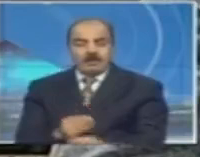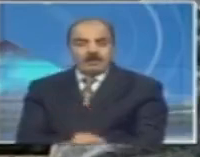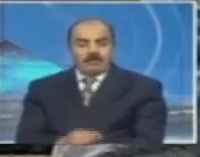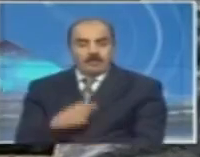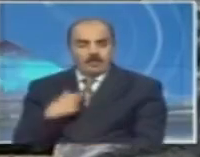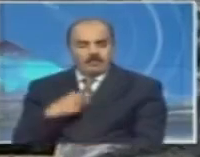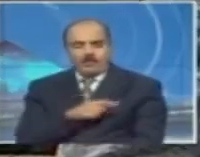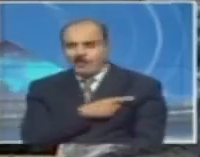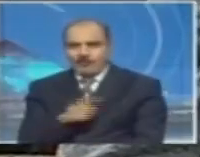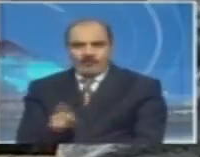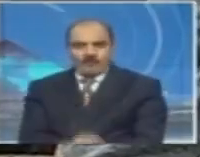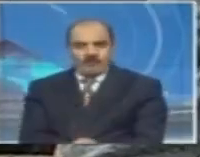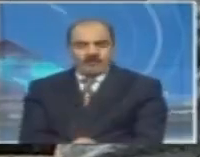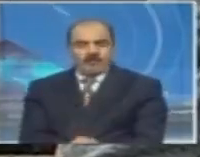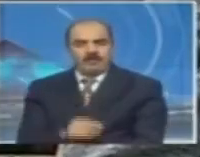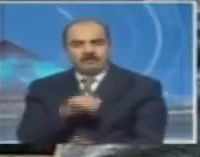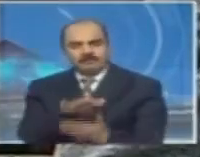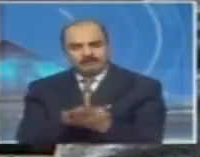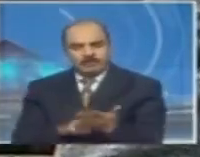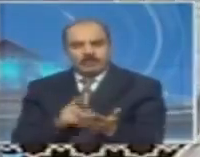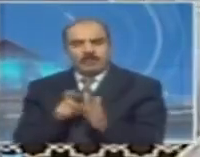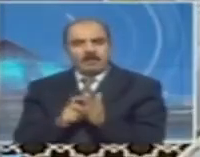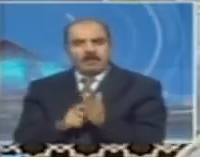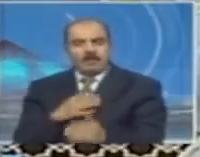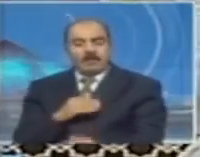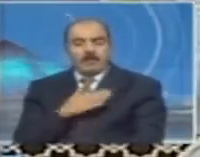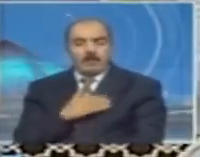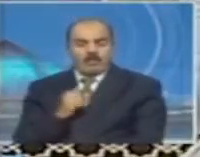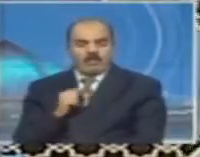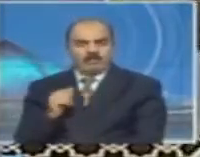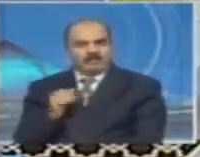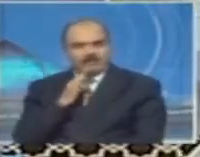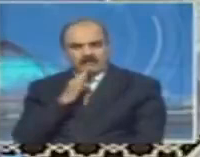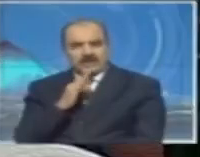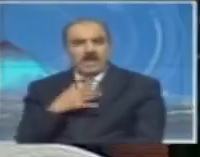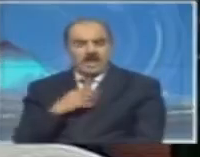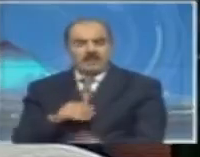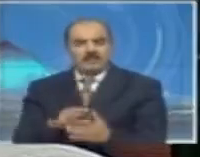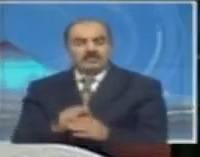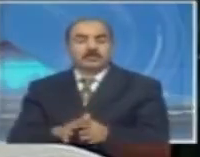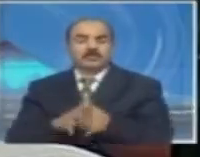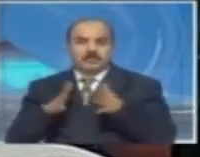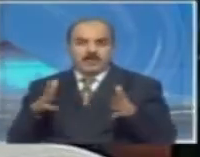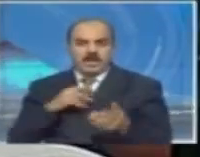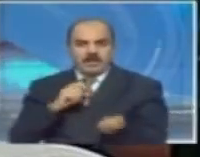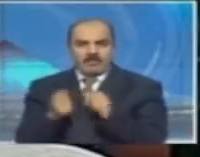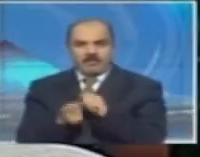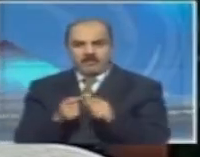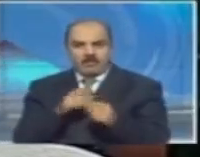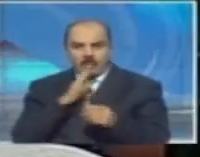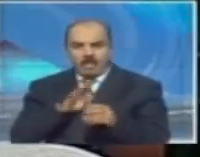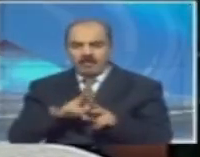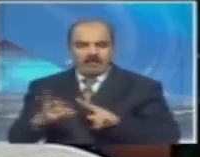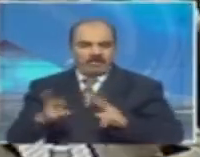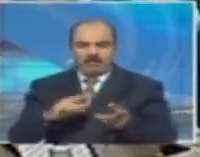وتعتمد فلسفه مشروع القانون على ان الدوله تبنت منذ نحو ثلاث سنوات مشروعا قوميه لدعم التحول للمجتمع